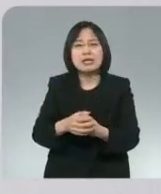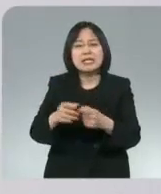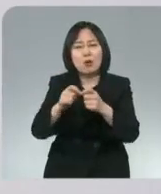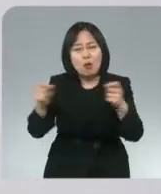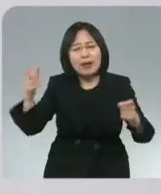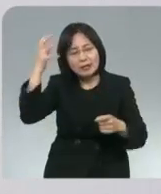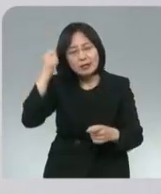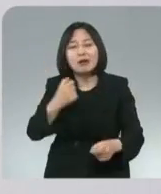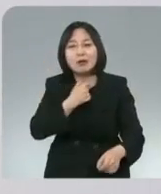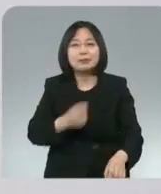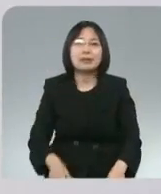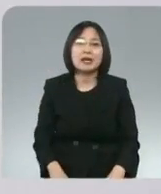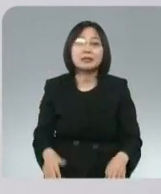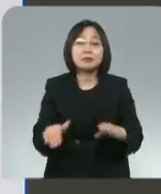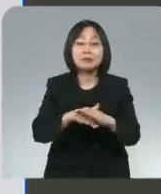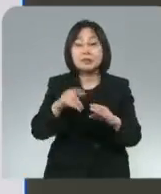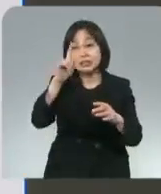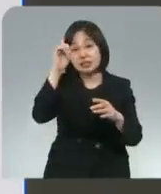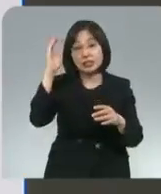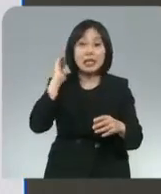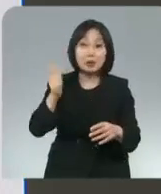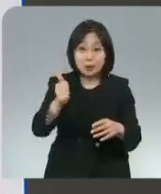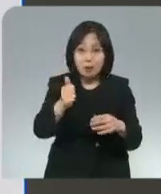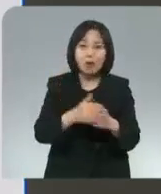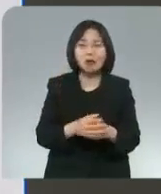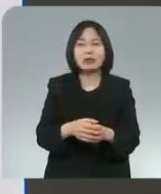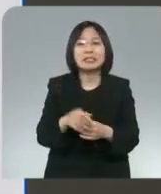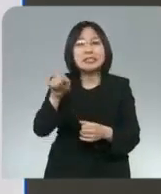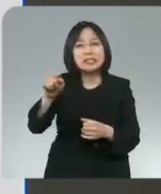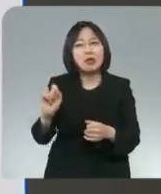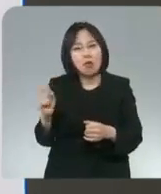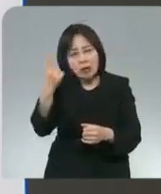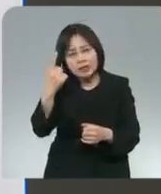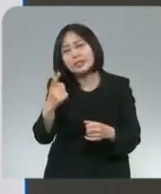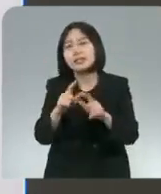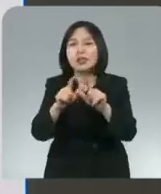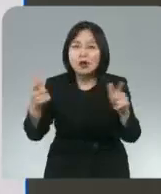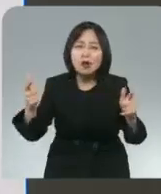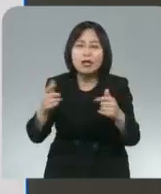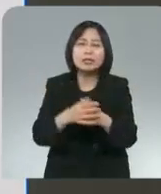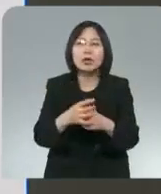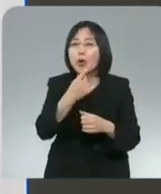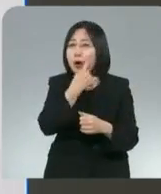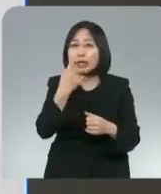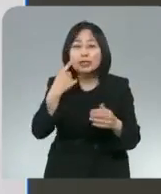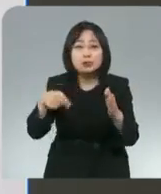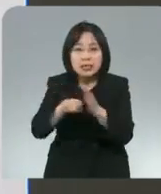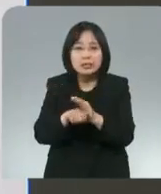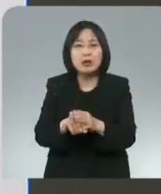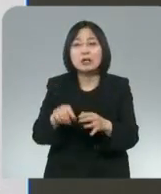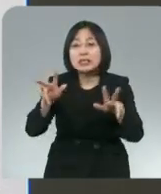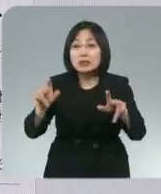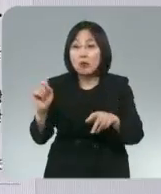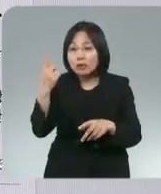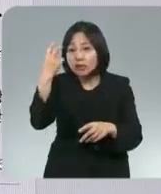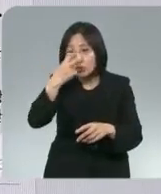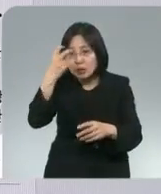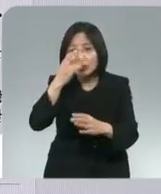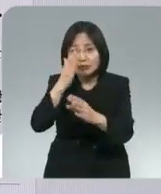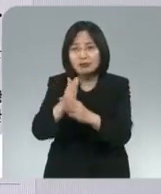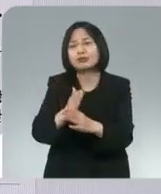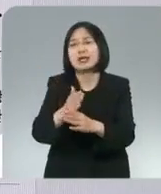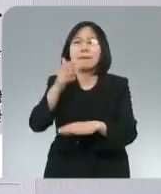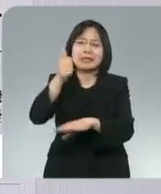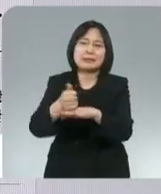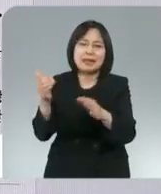cette catastrophe enfin le président de la république mme jean a demandé qu est la commission ad' hoc chargé de cette affaire fasse de son mieux jusqu'à la